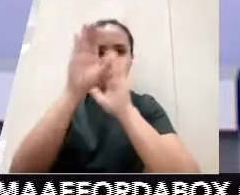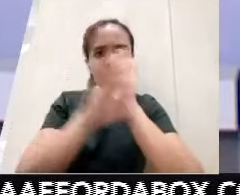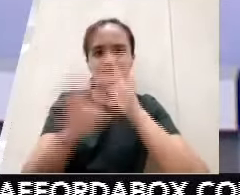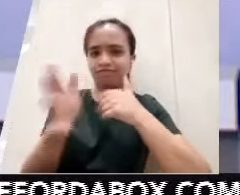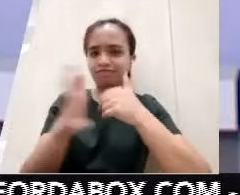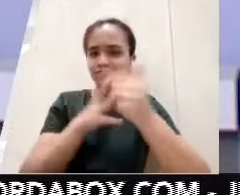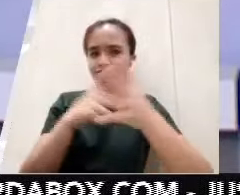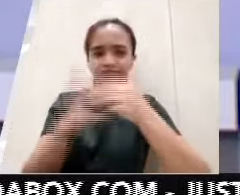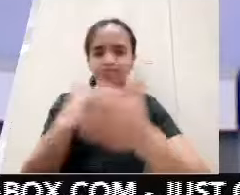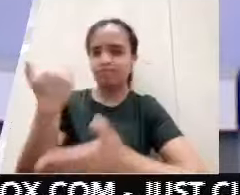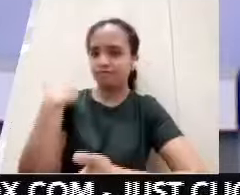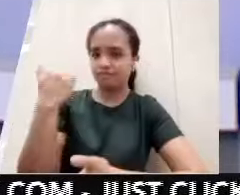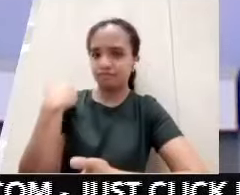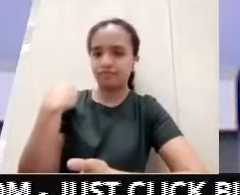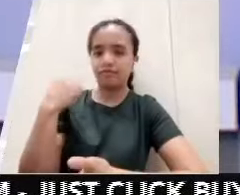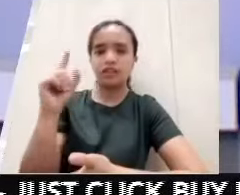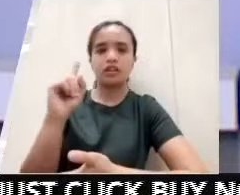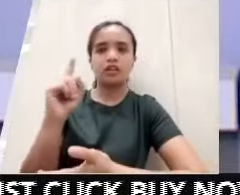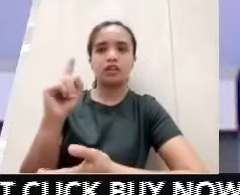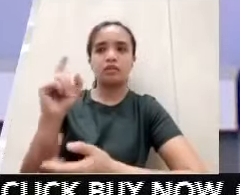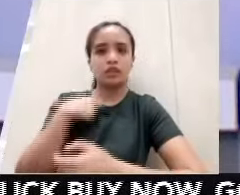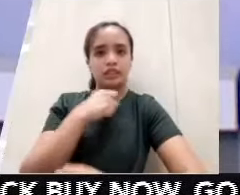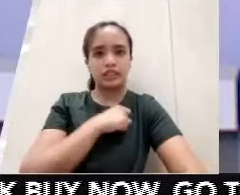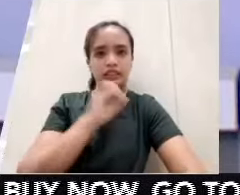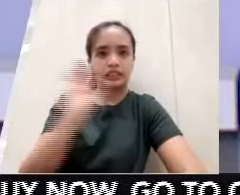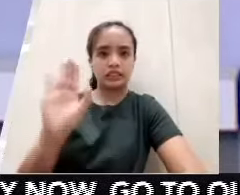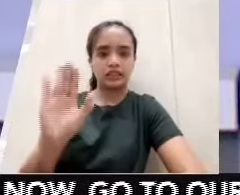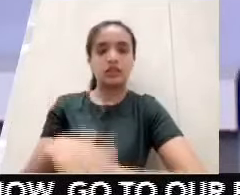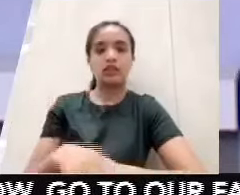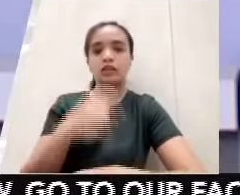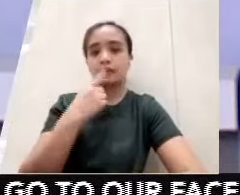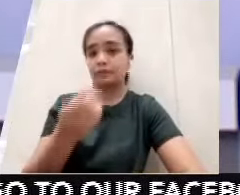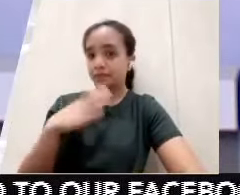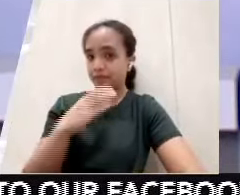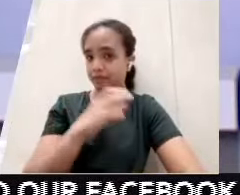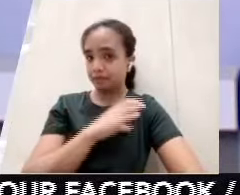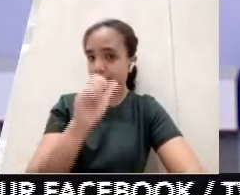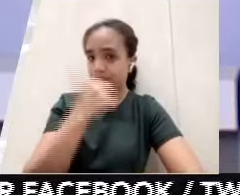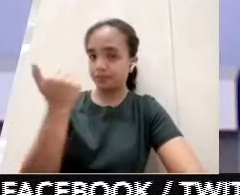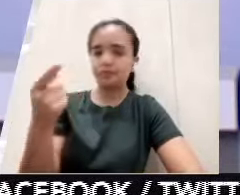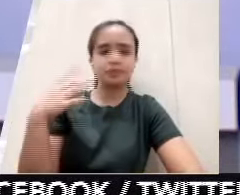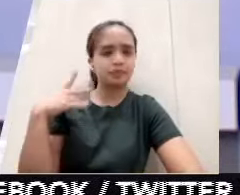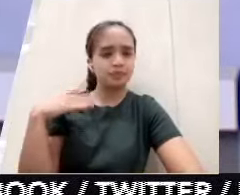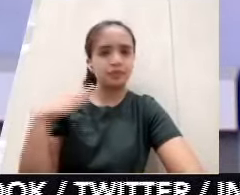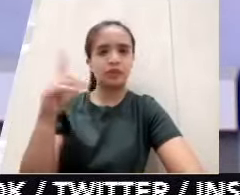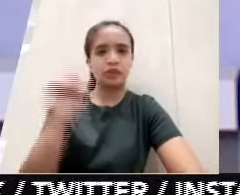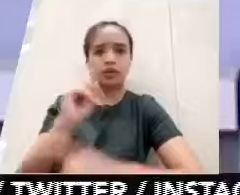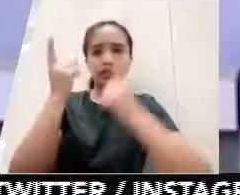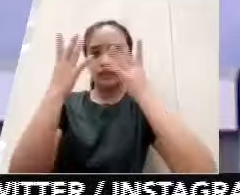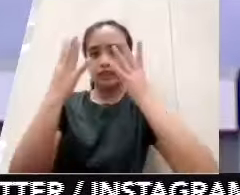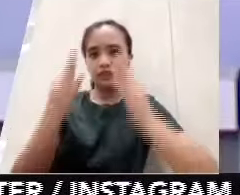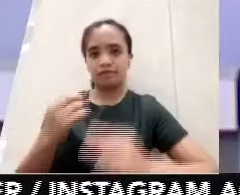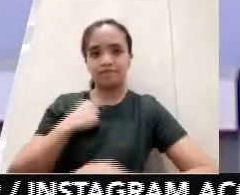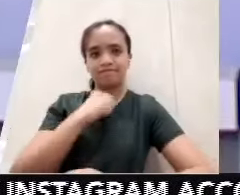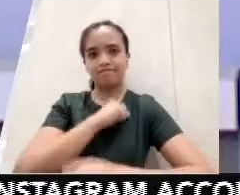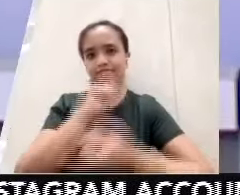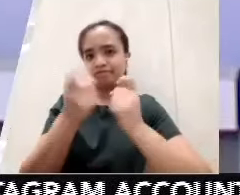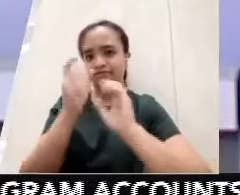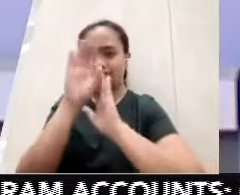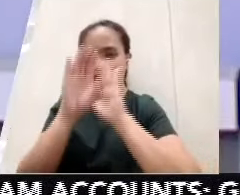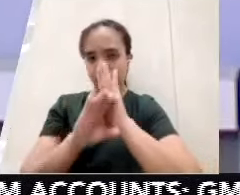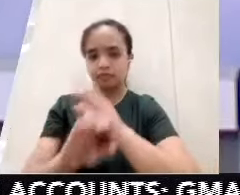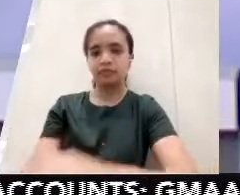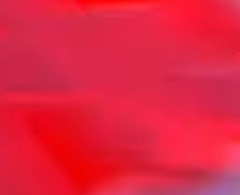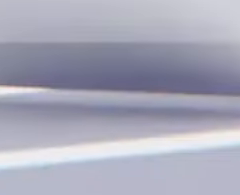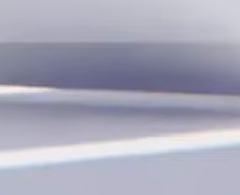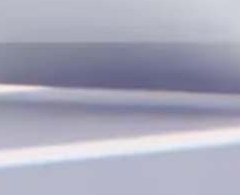bersyon ang senado Ayon naman sa isa pang konggresista hihintayin pa rin nila ang bersyon ng senado ng Chacha nakatutok si